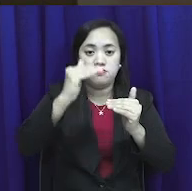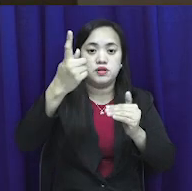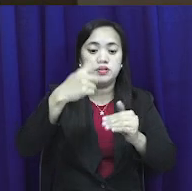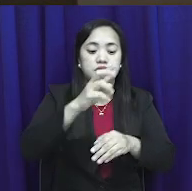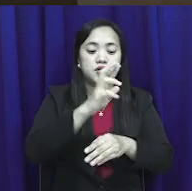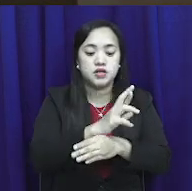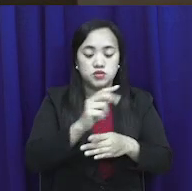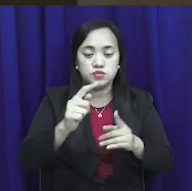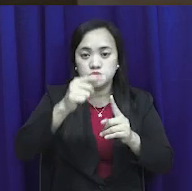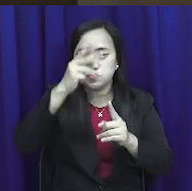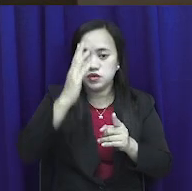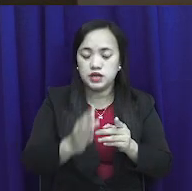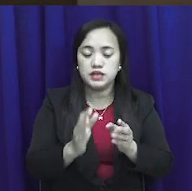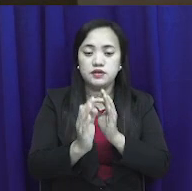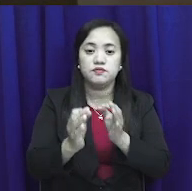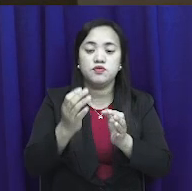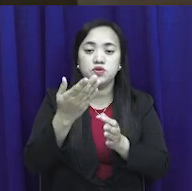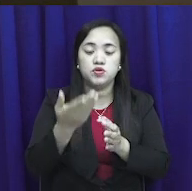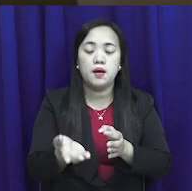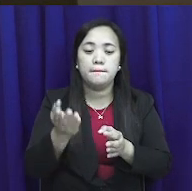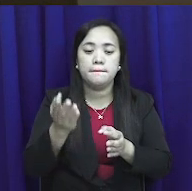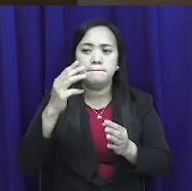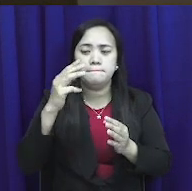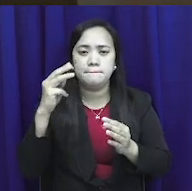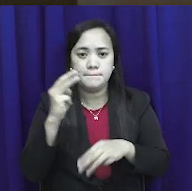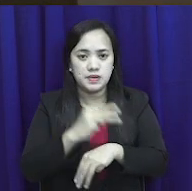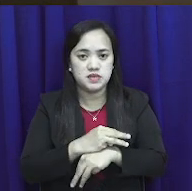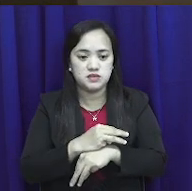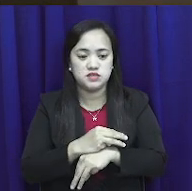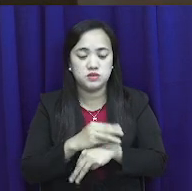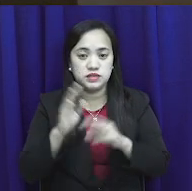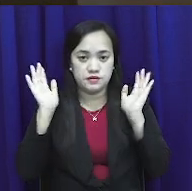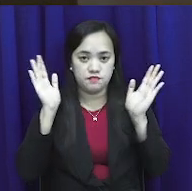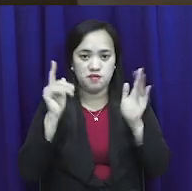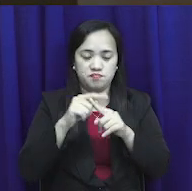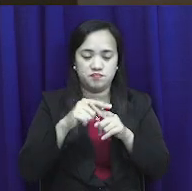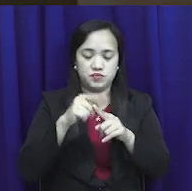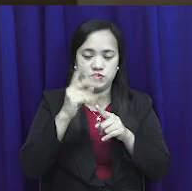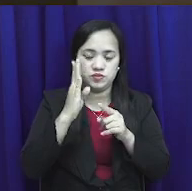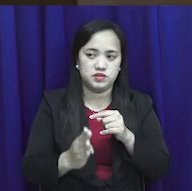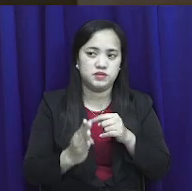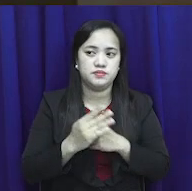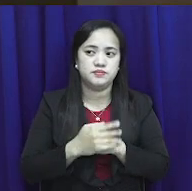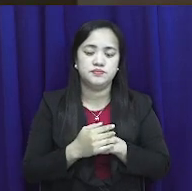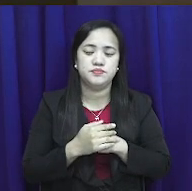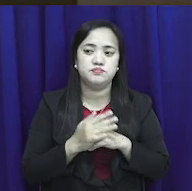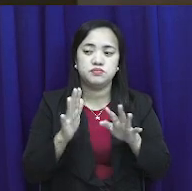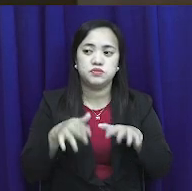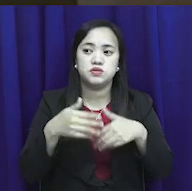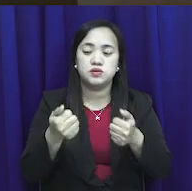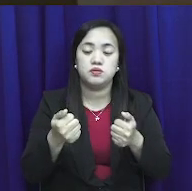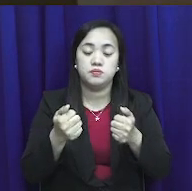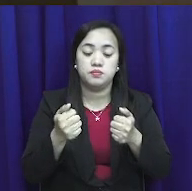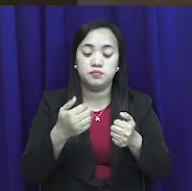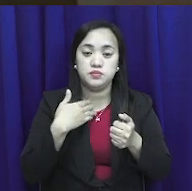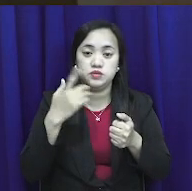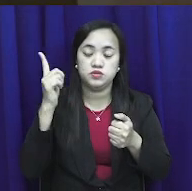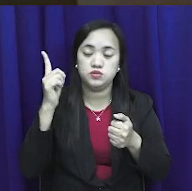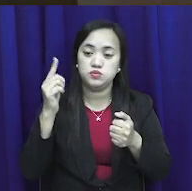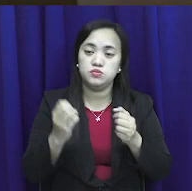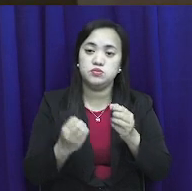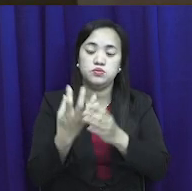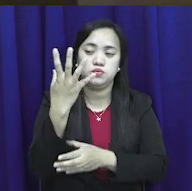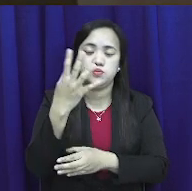na alam kong ito yung magpapalakas sa akin paano paano ako lalago Sabi kong